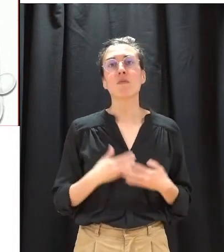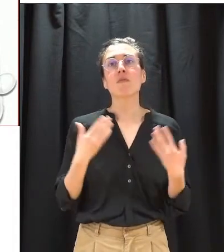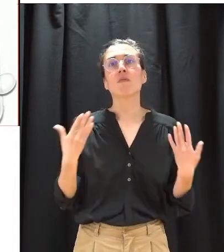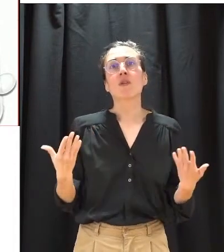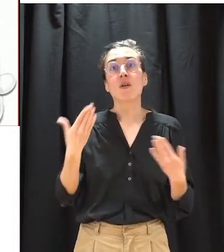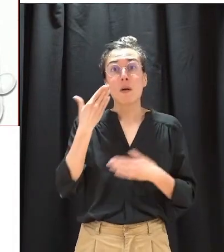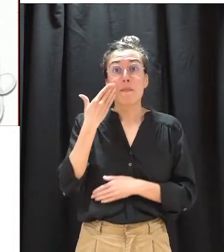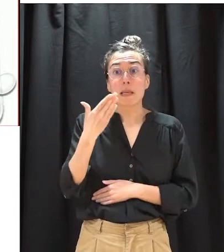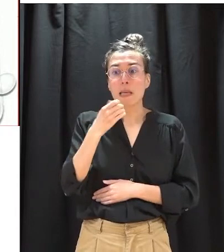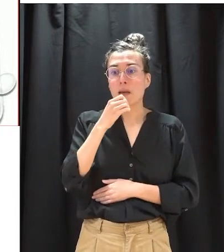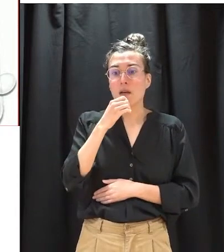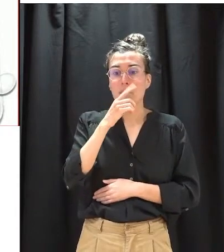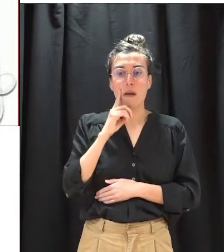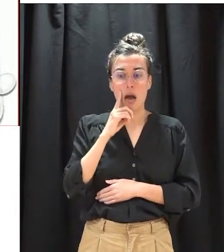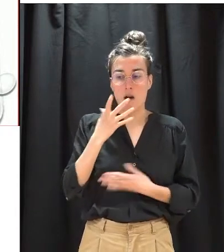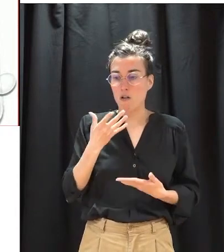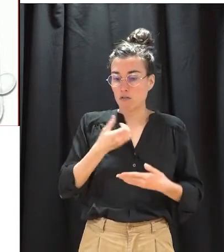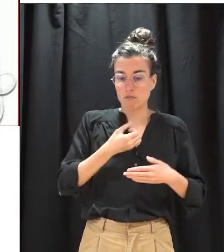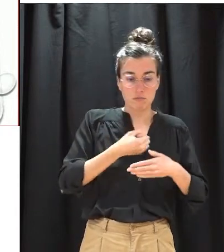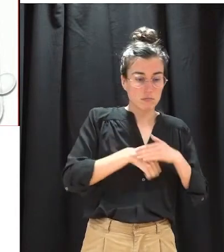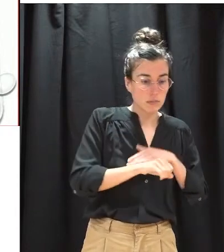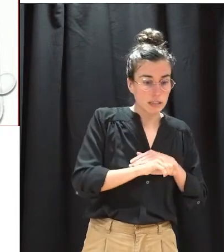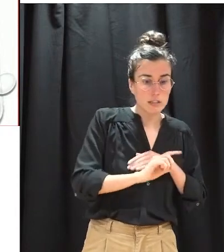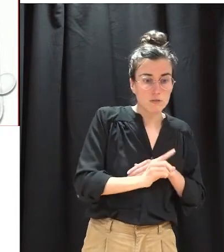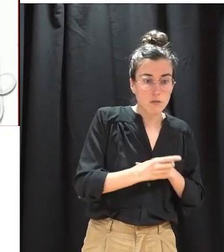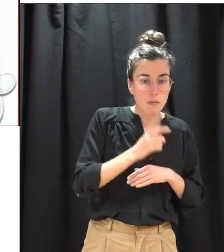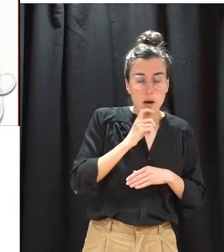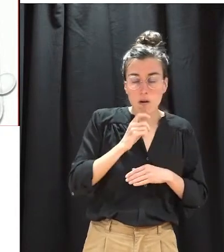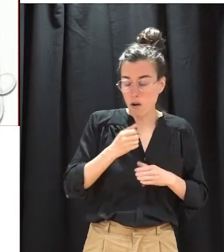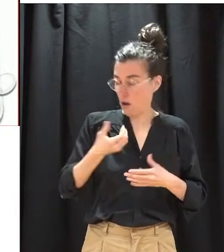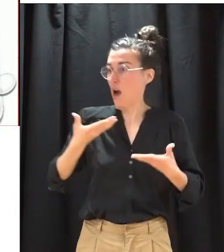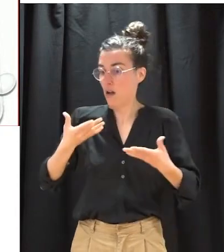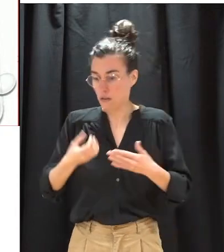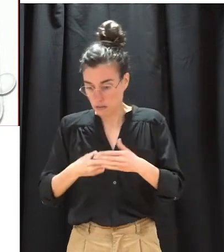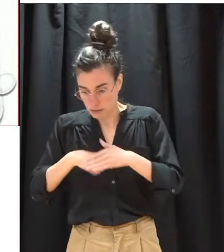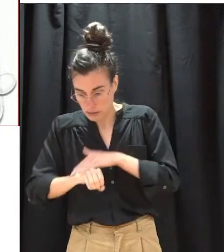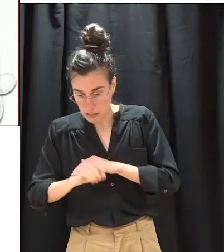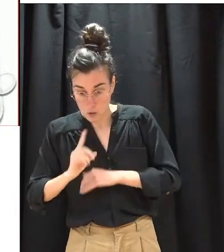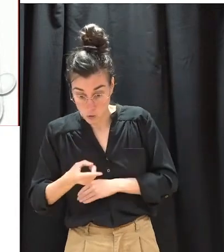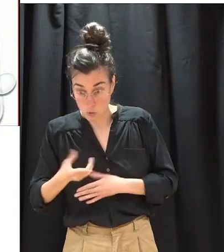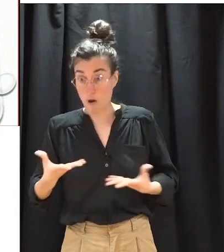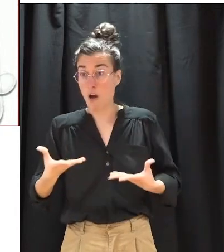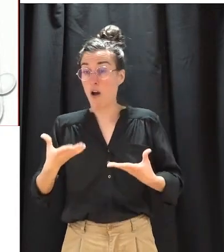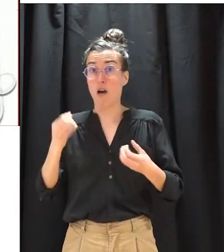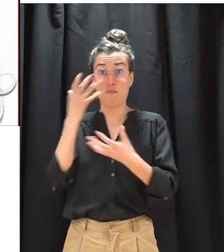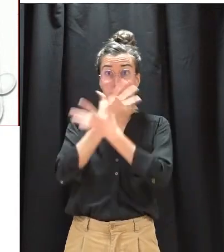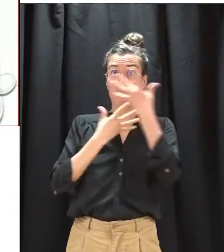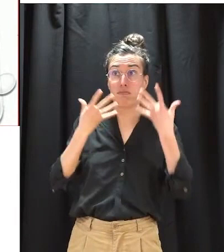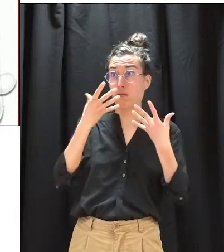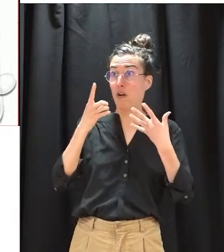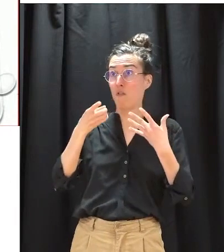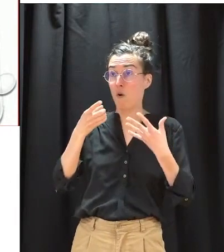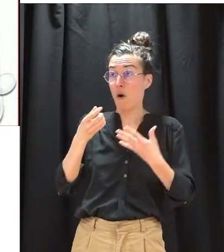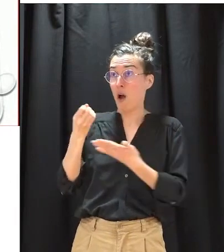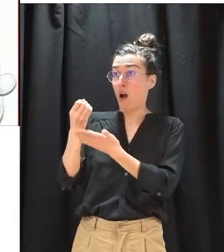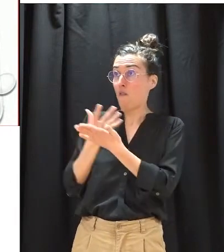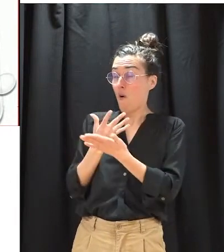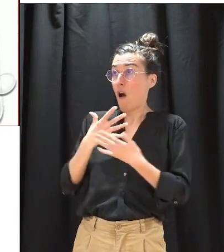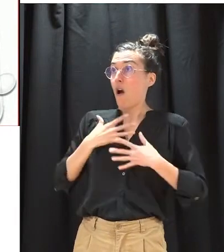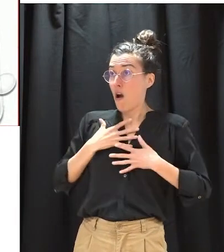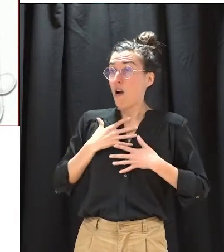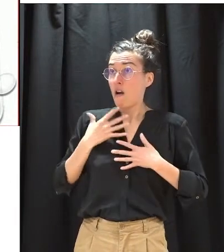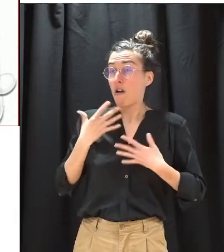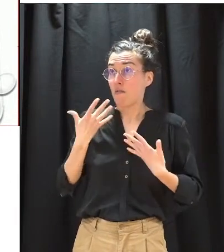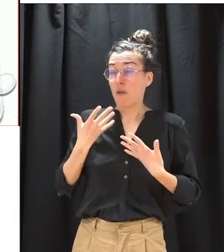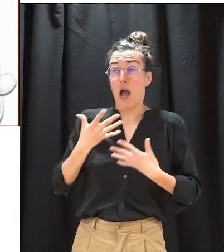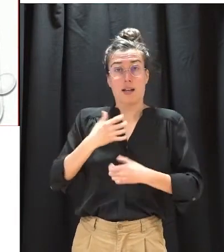découvrent cette annonce, ils se retrouvent un petit peu dépourvus, c'est-à-dire qu'il faut accepter, accueillir cette annonce, et donc ils s'en remettent au jugement